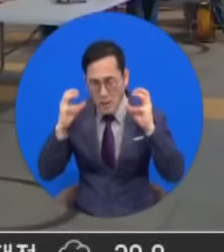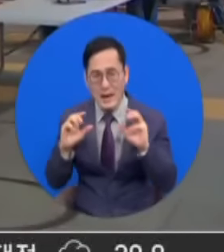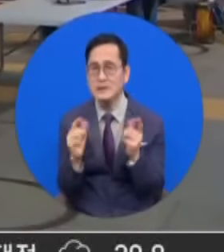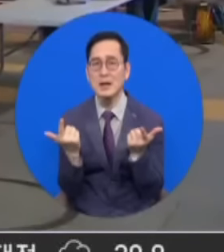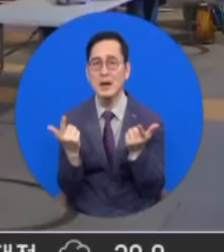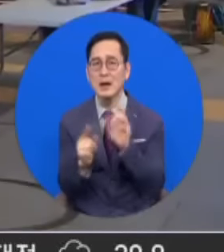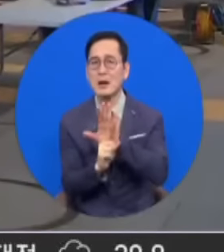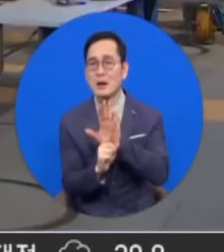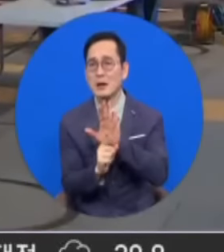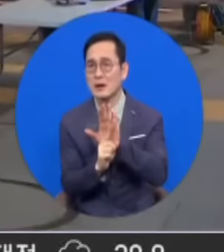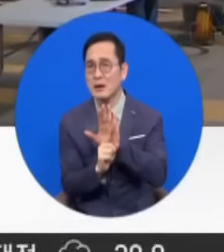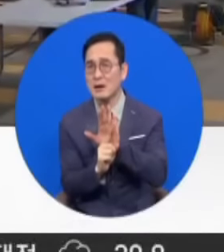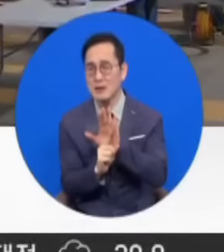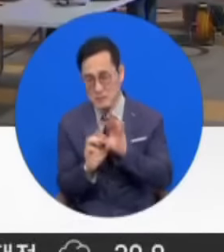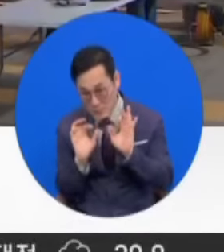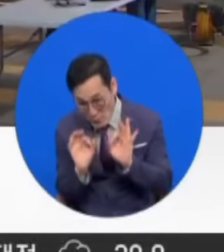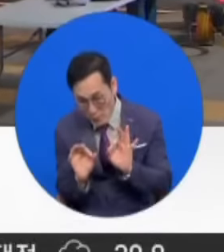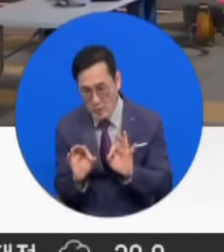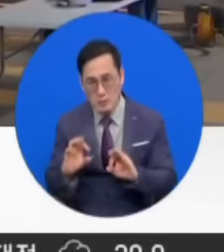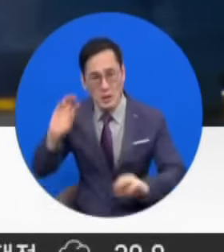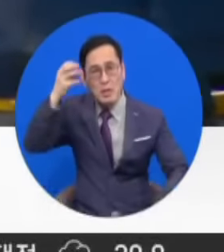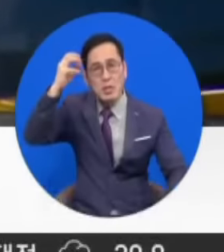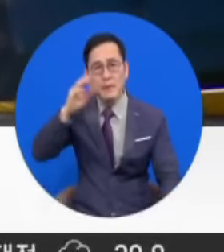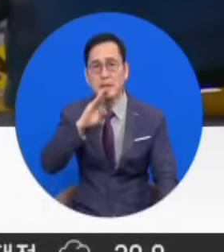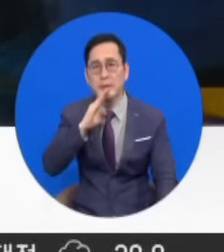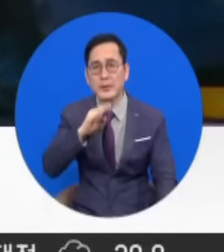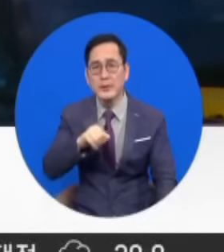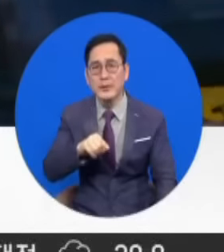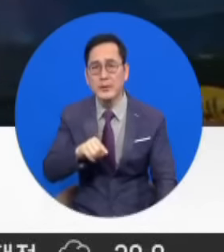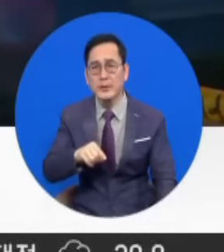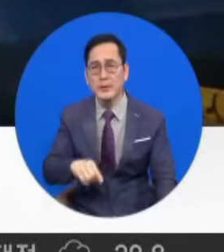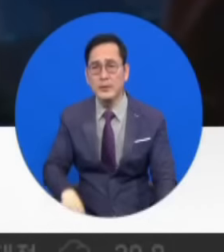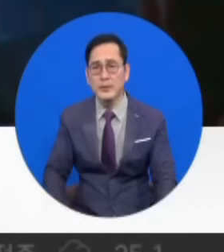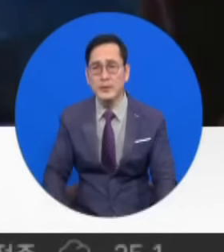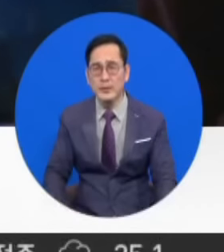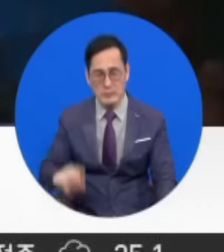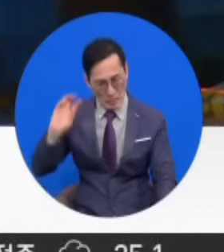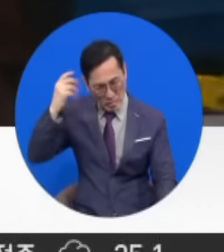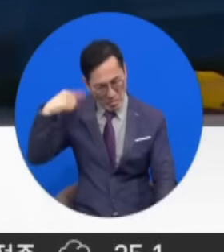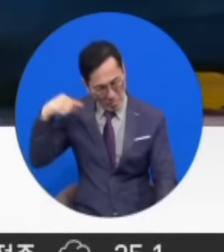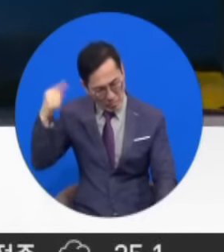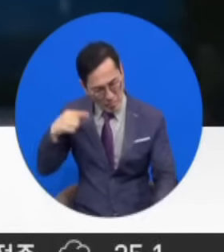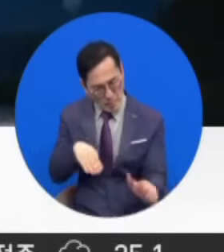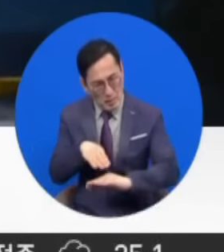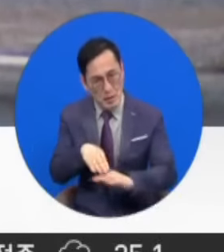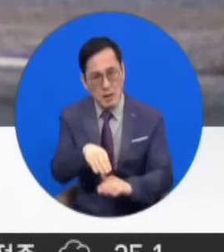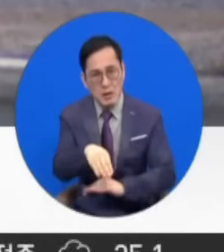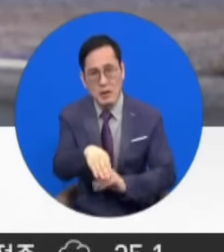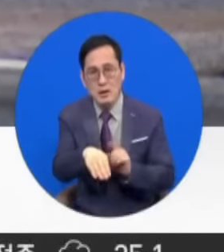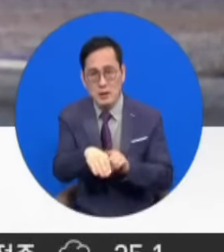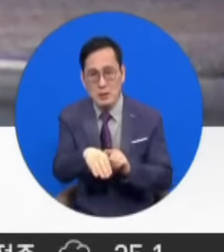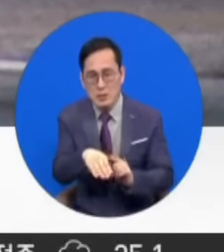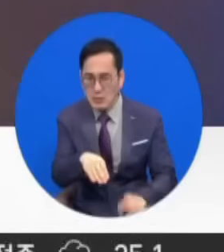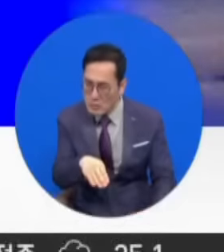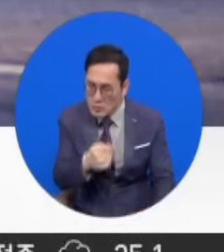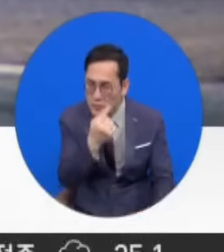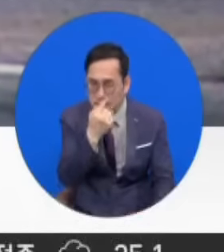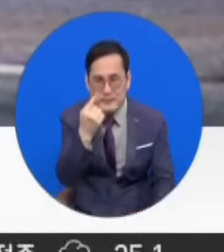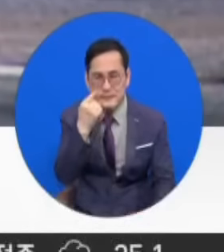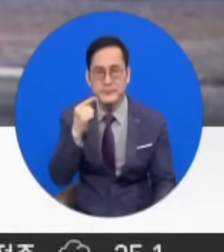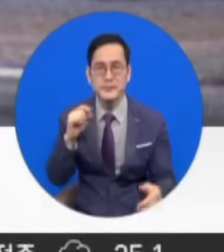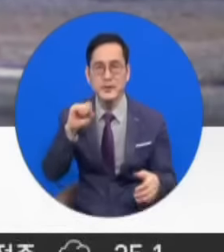전반적인 상황으로 보면 급발진인데 이걸 급발진으로 보기 어렵다는 판단이 돼 있어요. 왜냐하면 증거에 관한 문제인데 지금